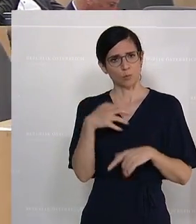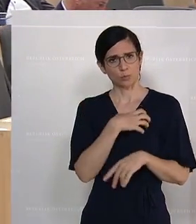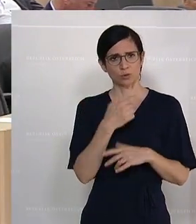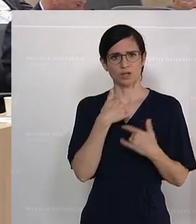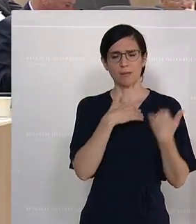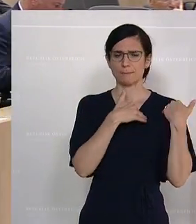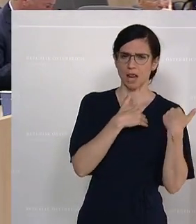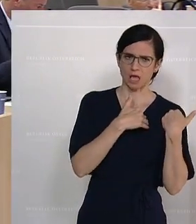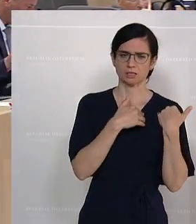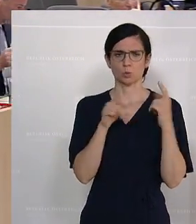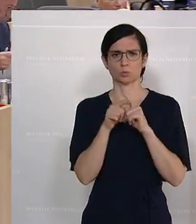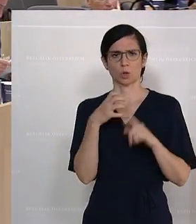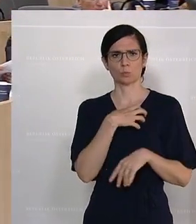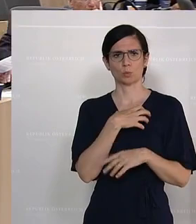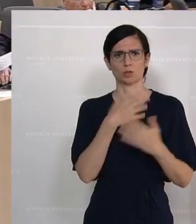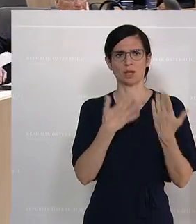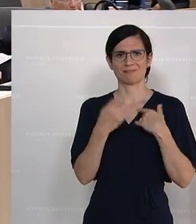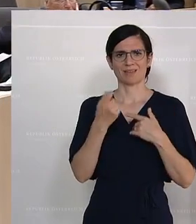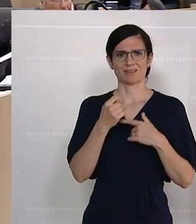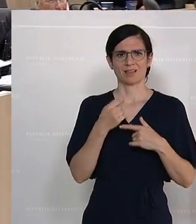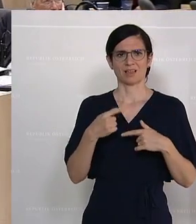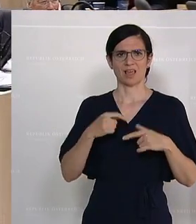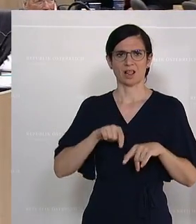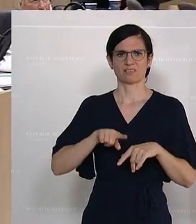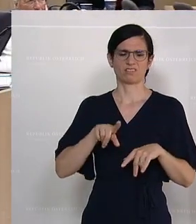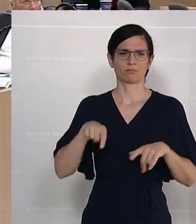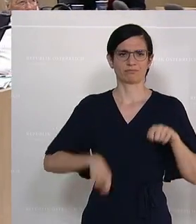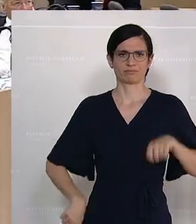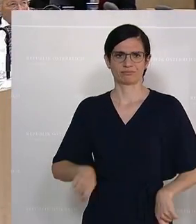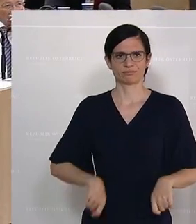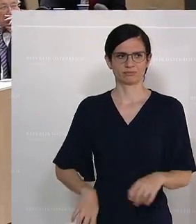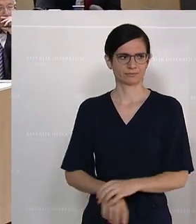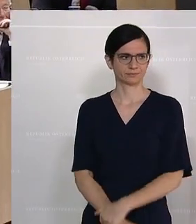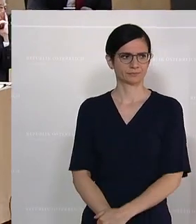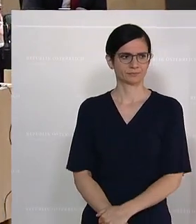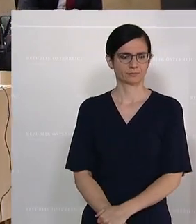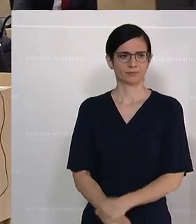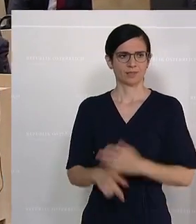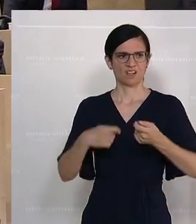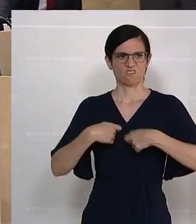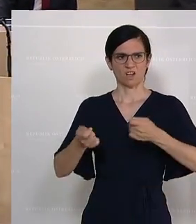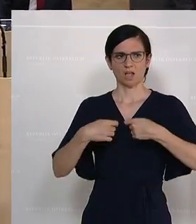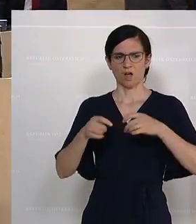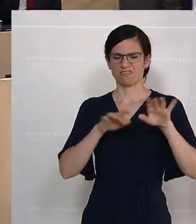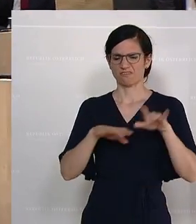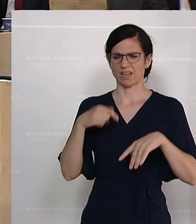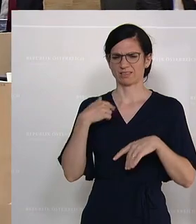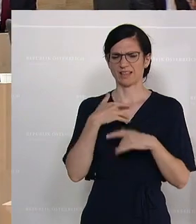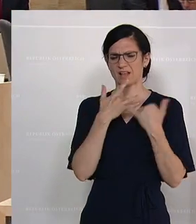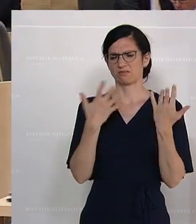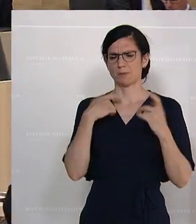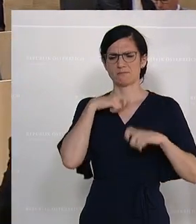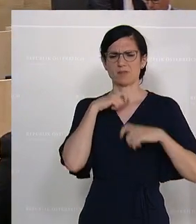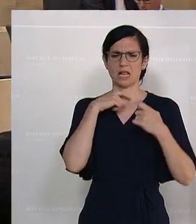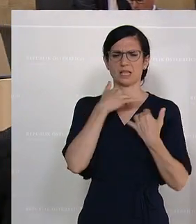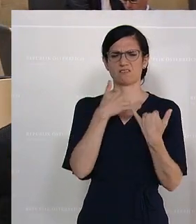belasten und die bürger das geld aus der tasche ziehen sie verkauft mehr fließt bild photonik dafür ist